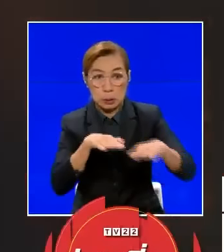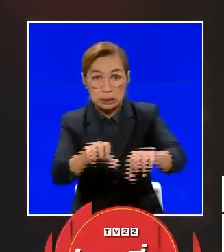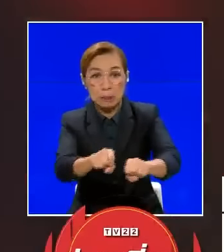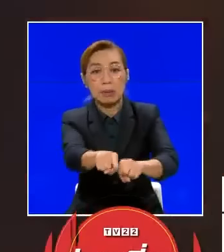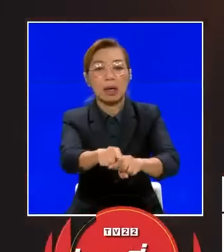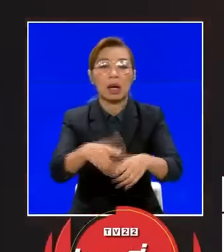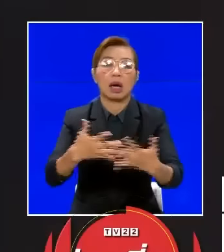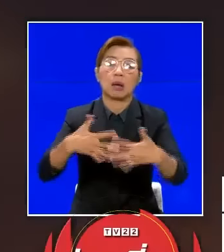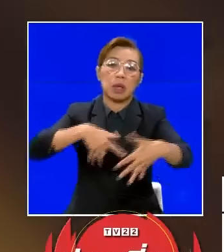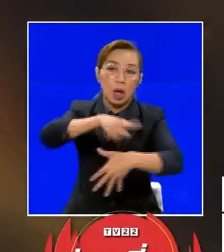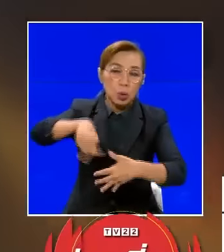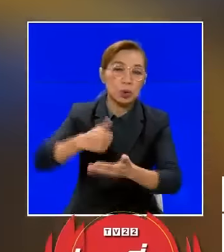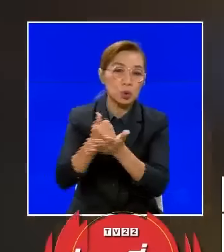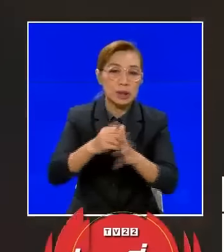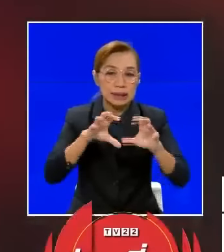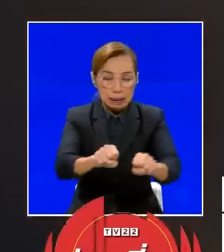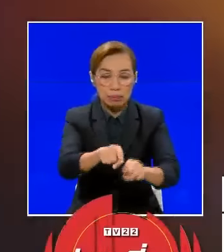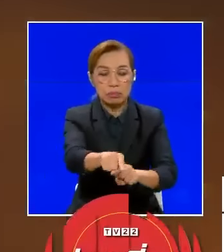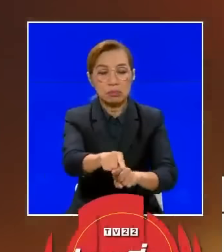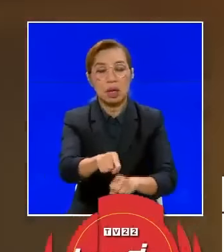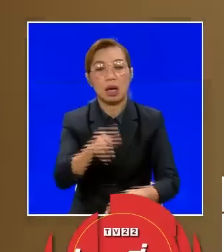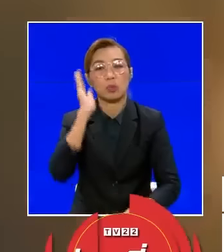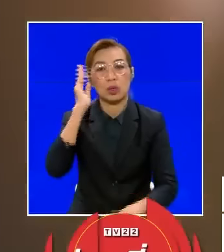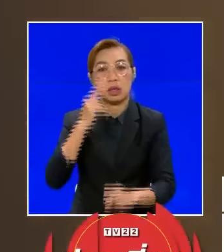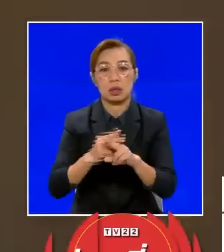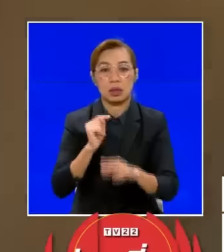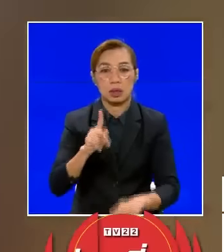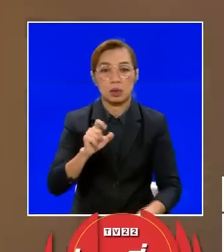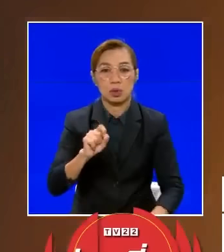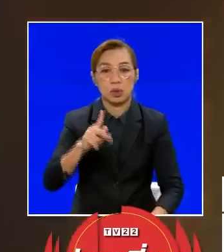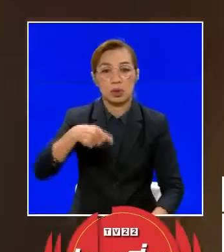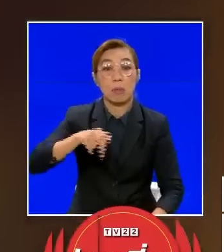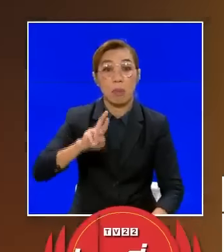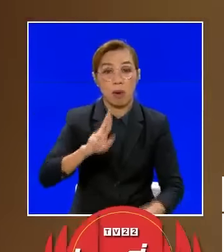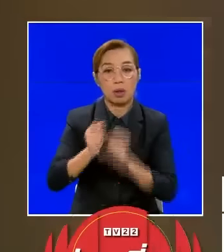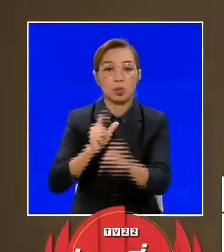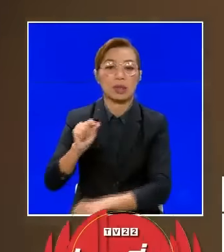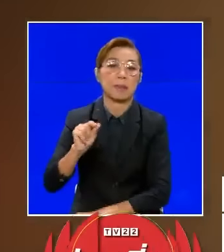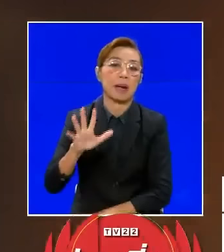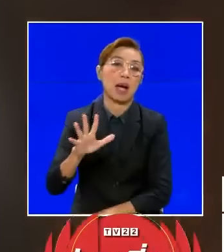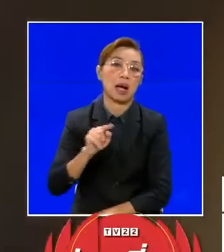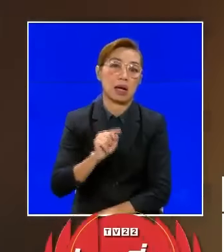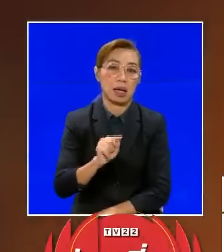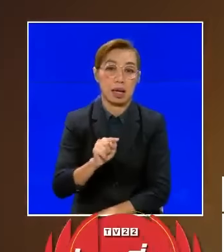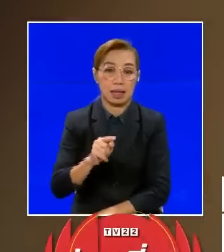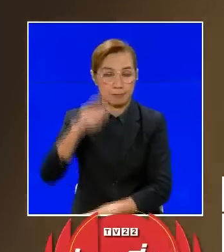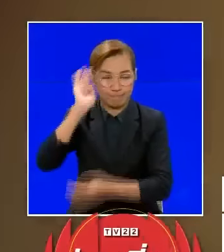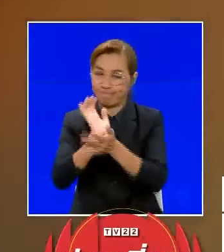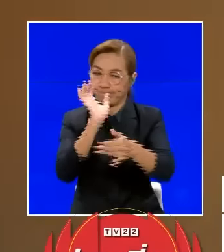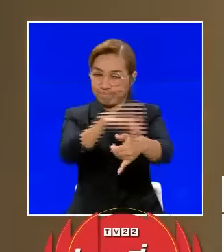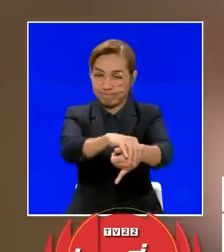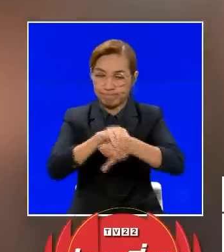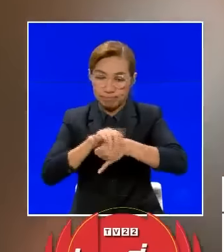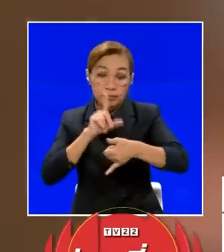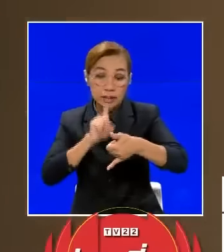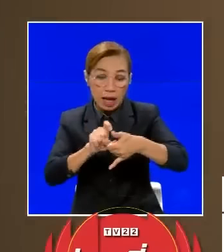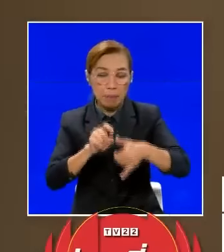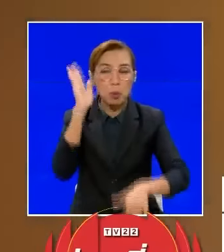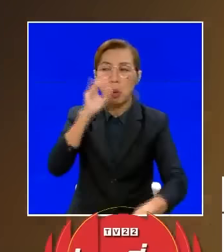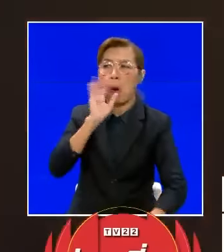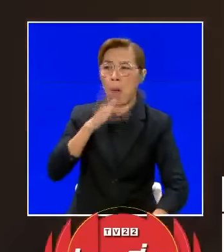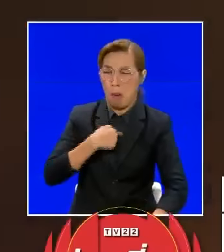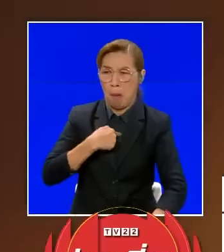ได้เนี่ยไปตรวจสอบครับบอกคนร้ายชื่อทศพรอายุ25ทศพรเนี่ยถูกนำตัวมาสอบสวนเขาก็บอกว่ามีค